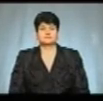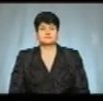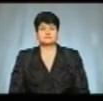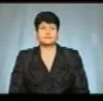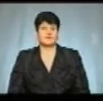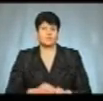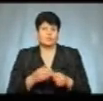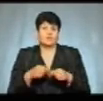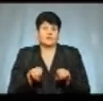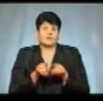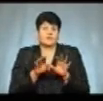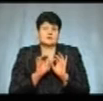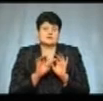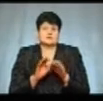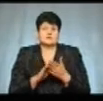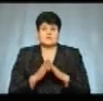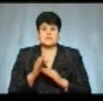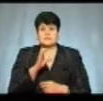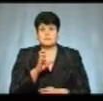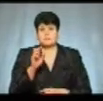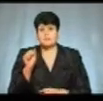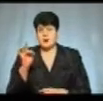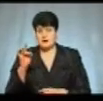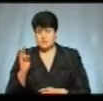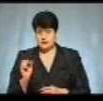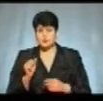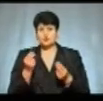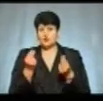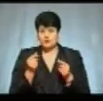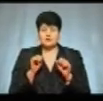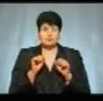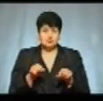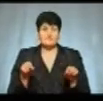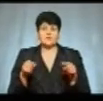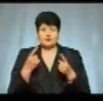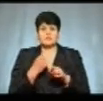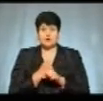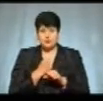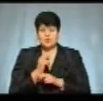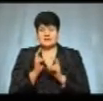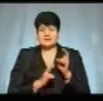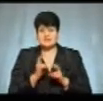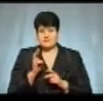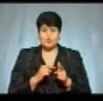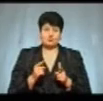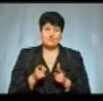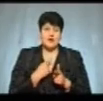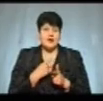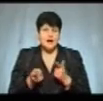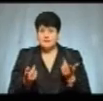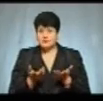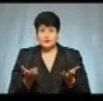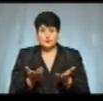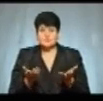Власне, так прокоментував ситуацію Степан Барна щодо коштів та можливості відновлення роботи заводу або якимось